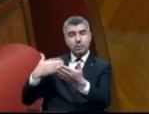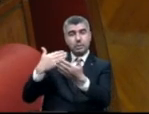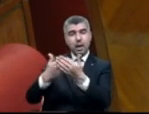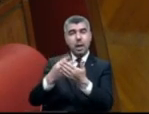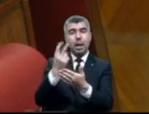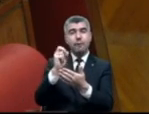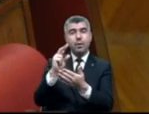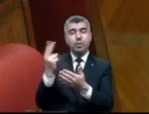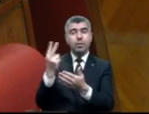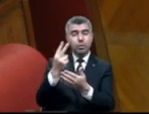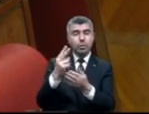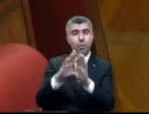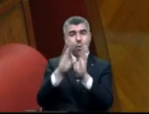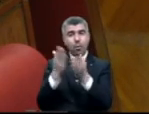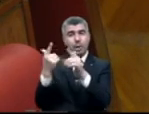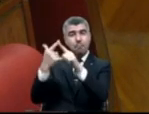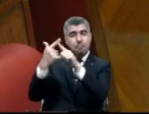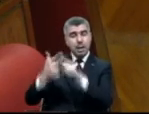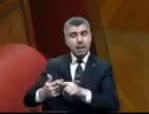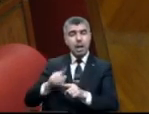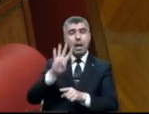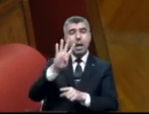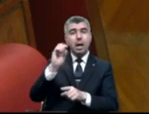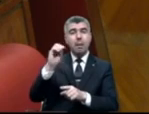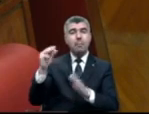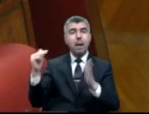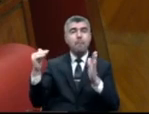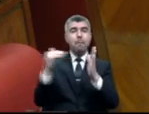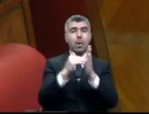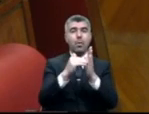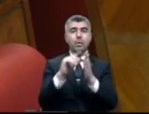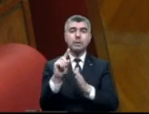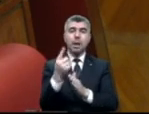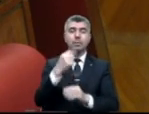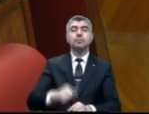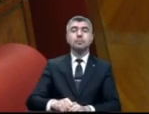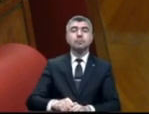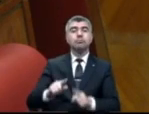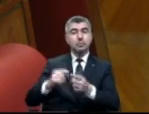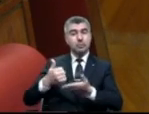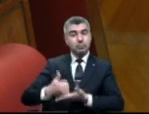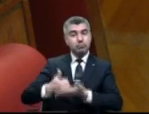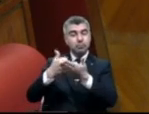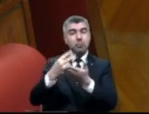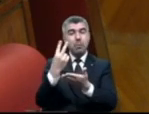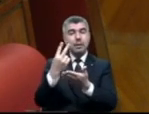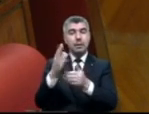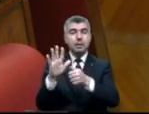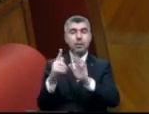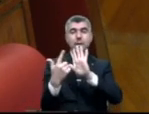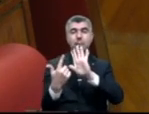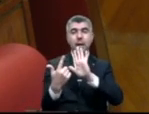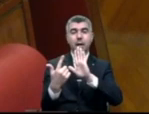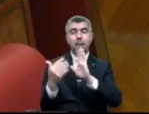2022، وكانت واحد التكلفة إجمالية كتفوق 400 مليون ديال الدرهم، ورصد واحد المبلغ ديال 276 مليون